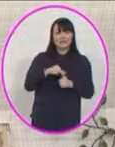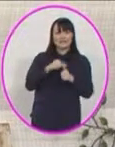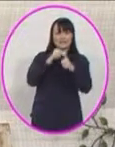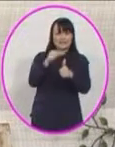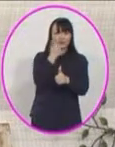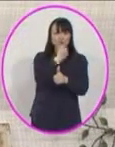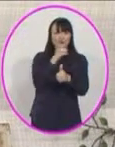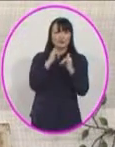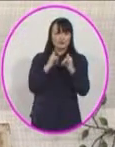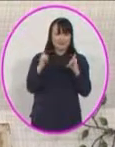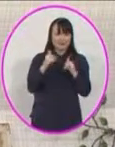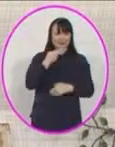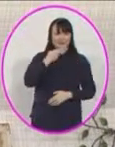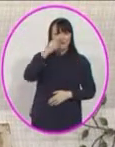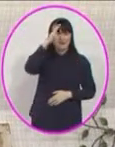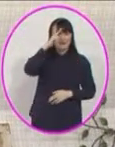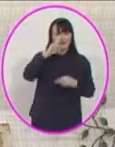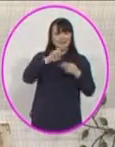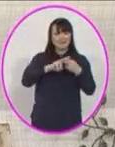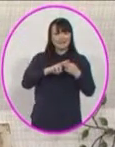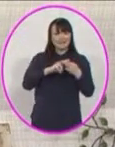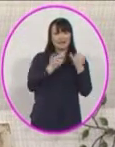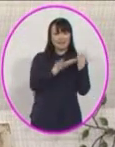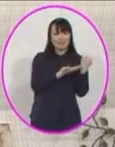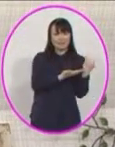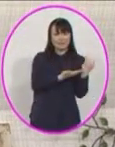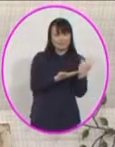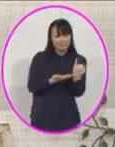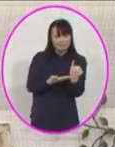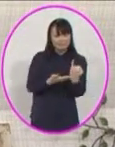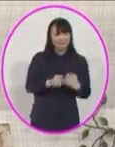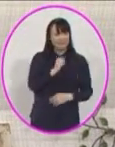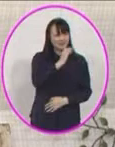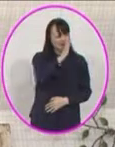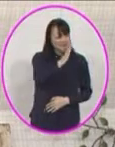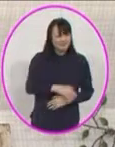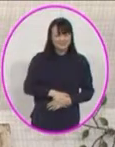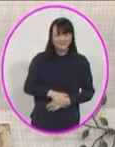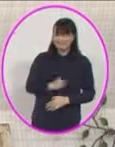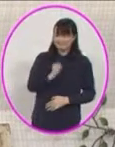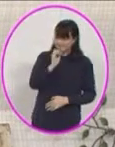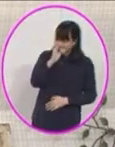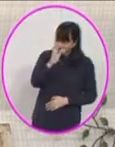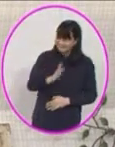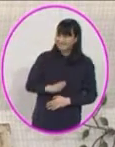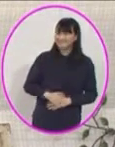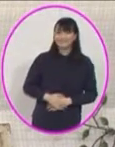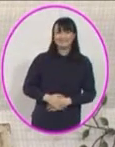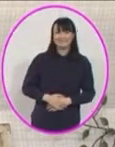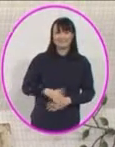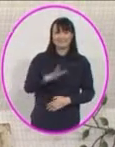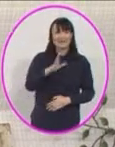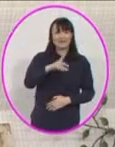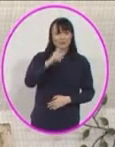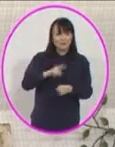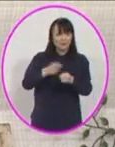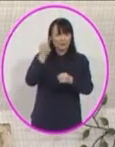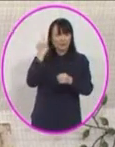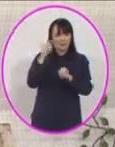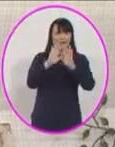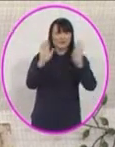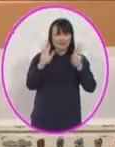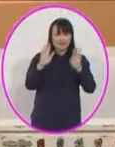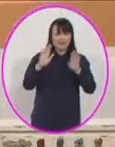酒井さんにお越しいただきましたお願いしますよろしくお願い致しくお願いします a まずはですねその去年手交された